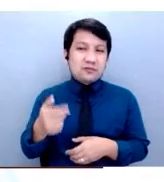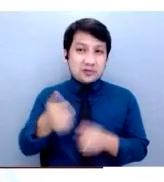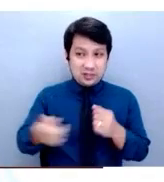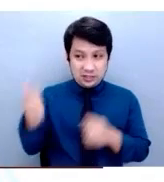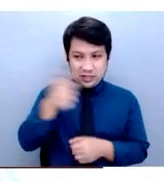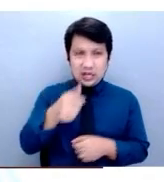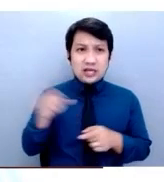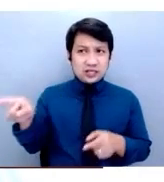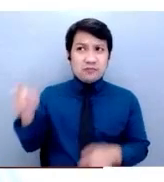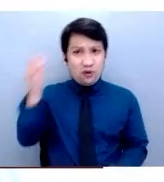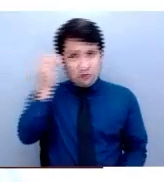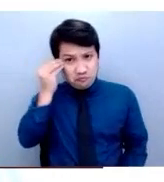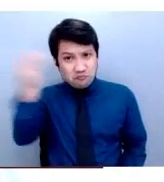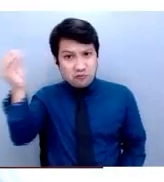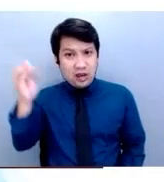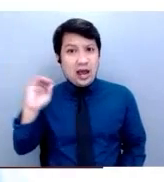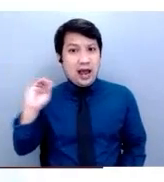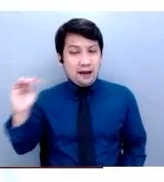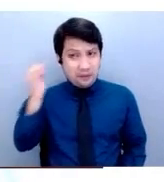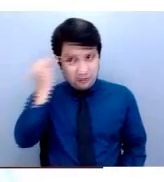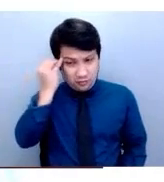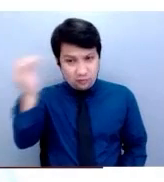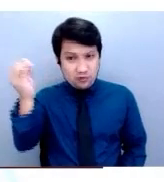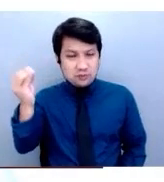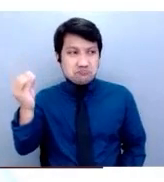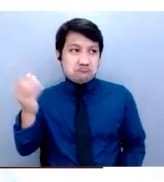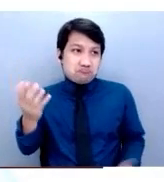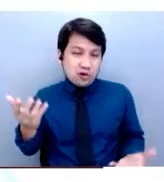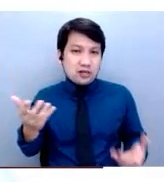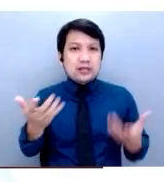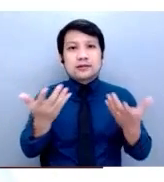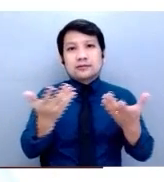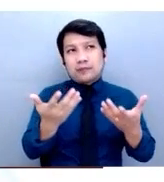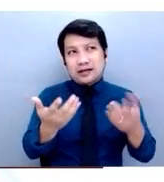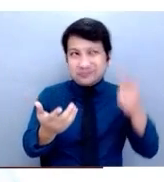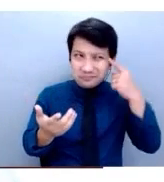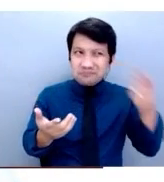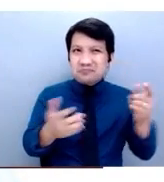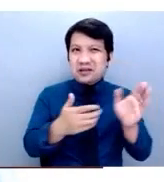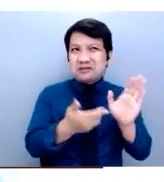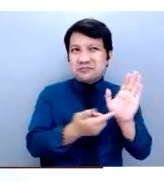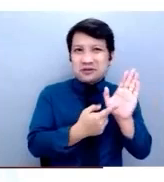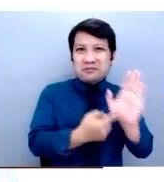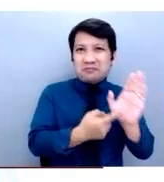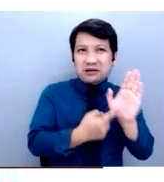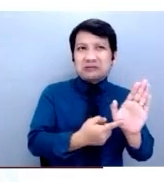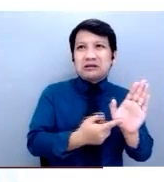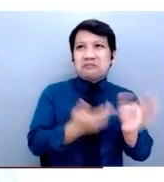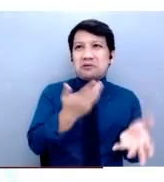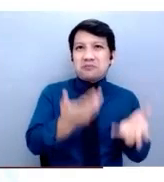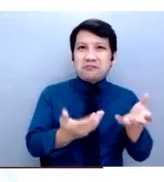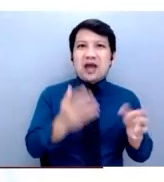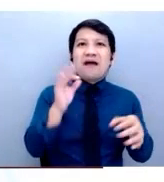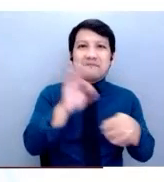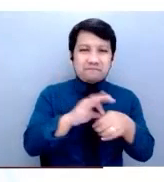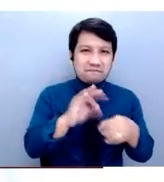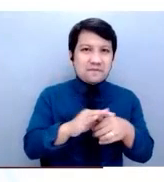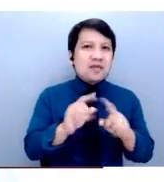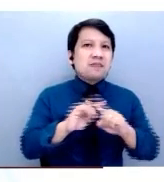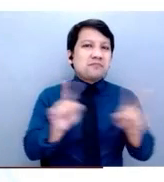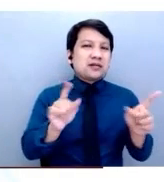na siya, parang ang indication may botohan na sila. Pero kailangan